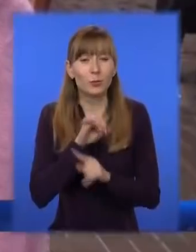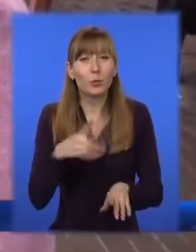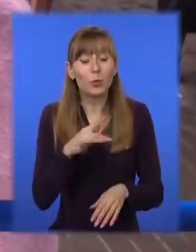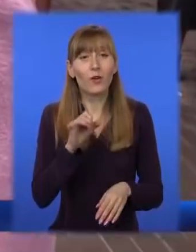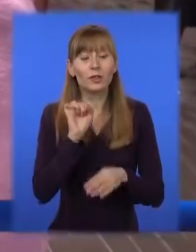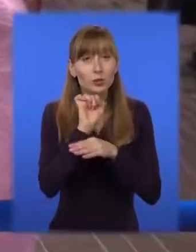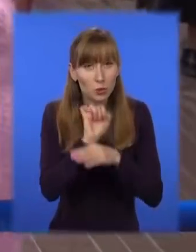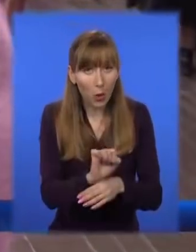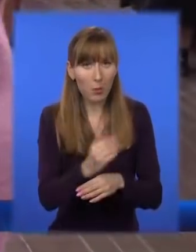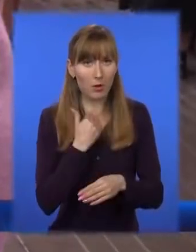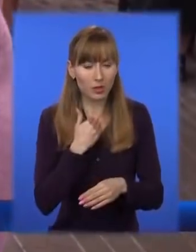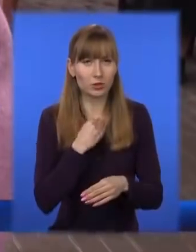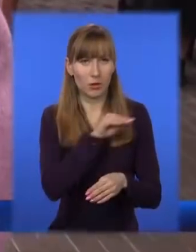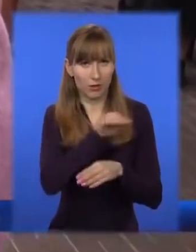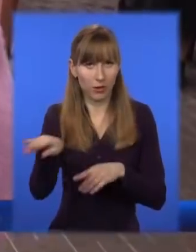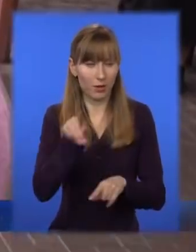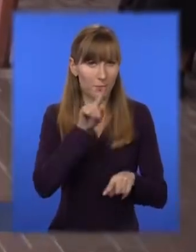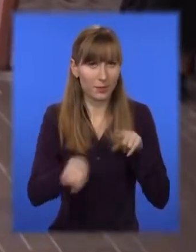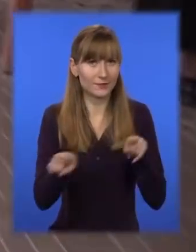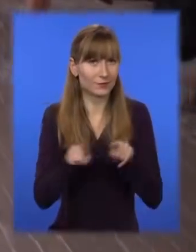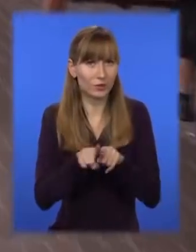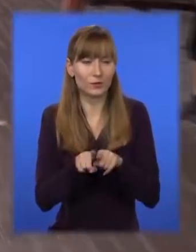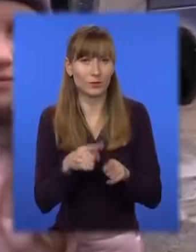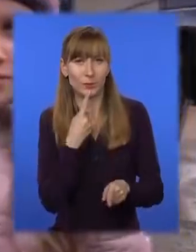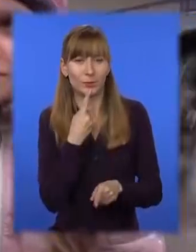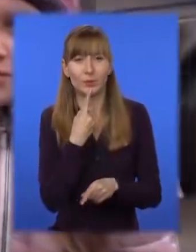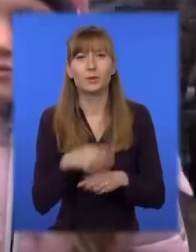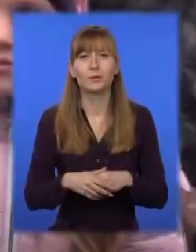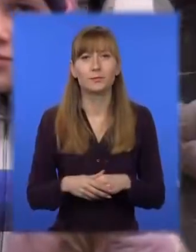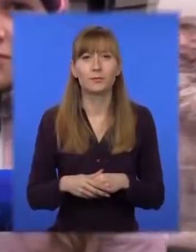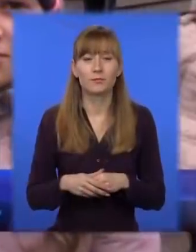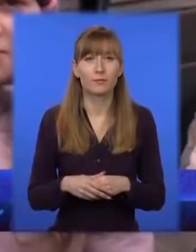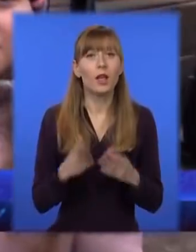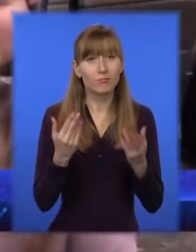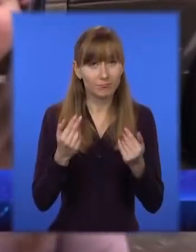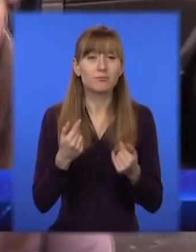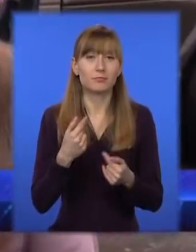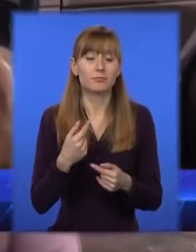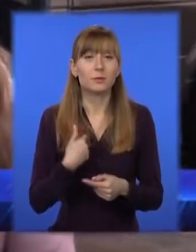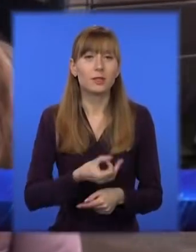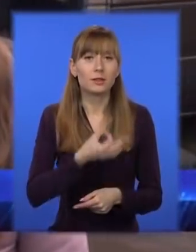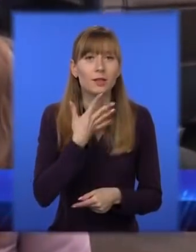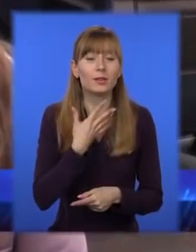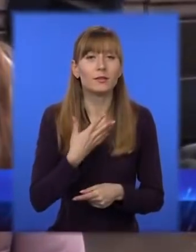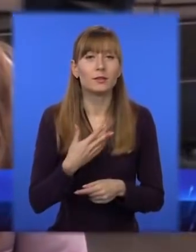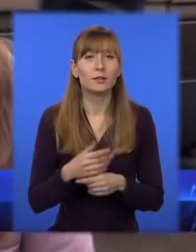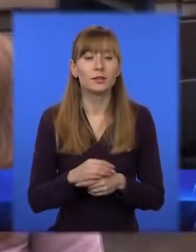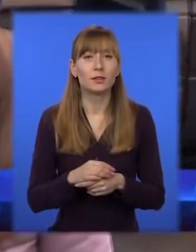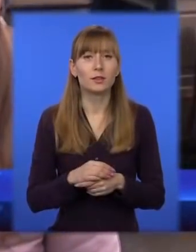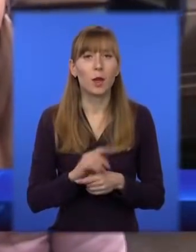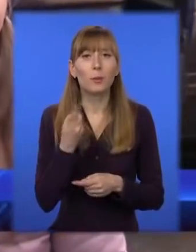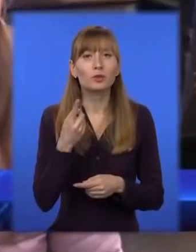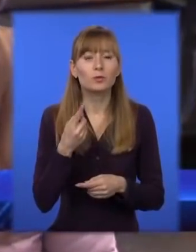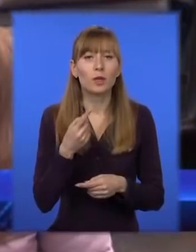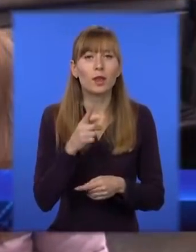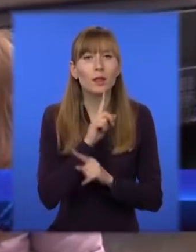будуть останавливатися, а то вроді би останавливаться, а тут вони вже і їдуть вроді би. З одної сторони, положительно, в принципі, це буде